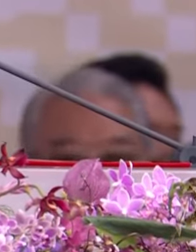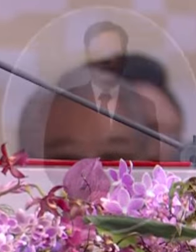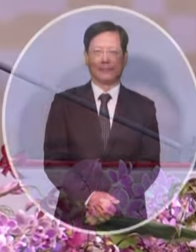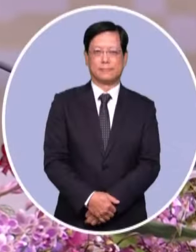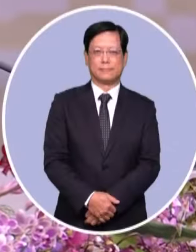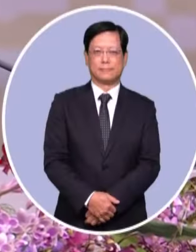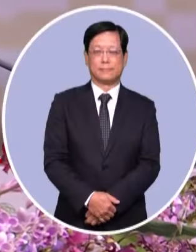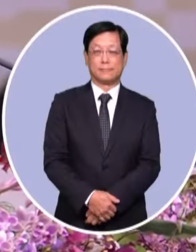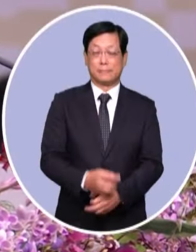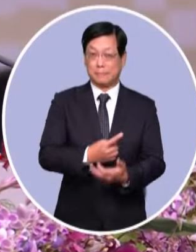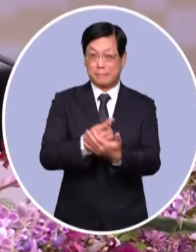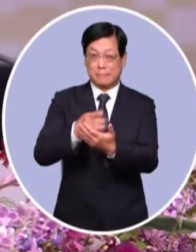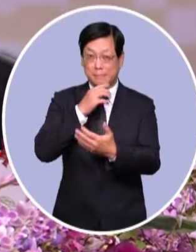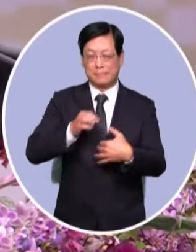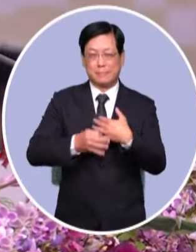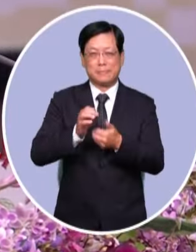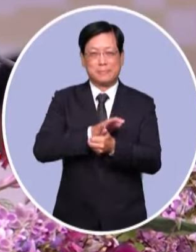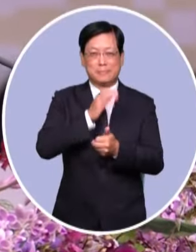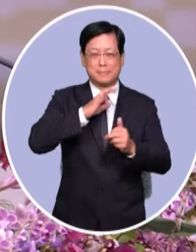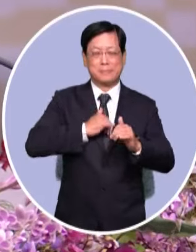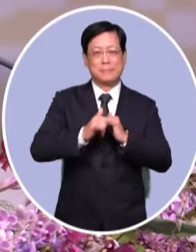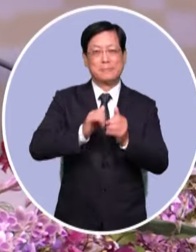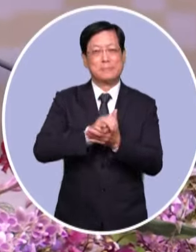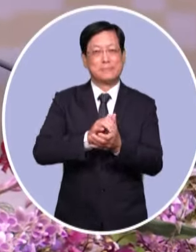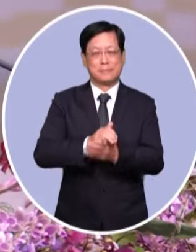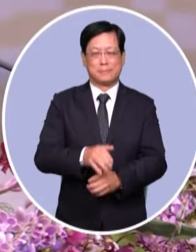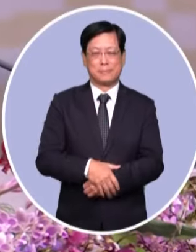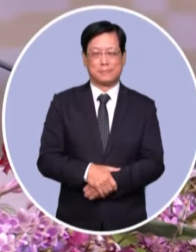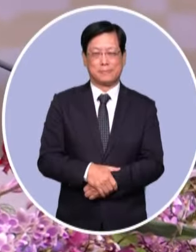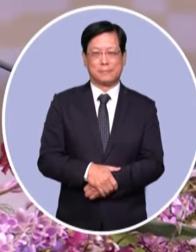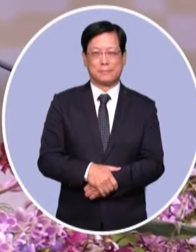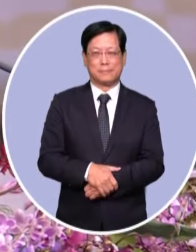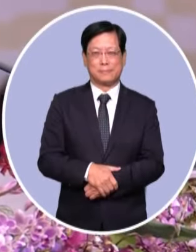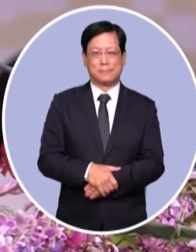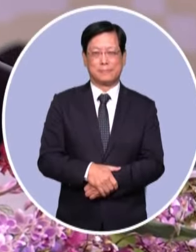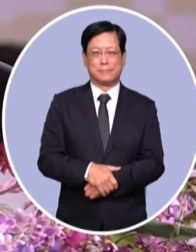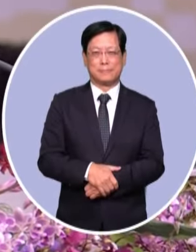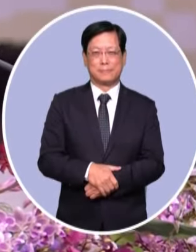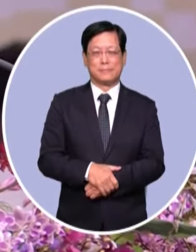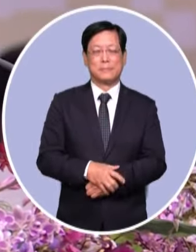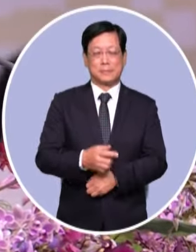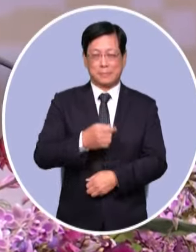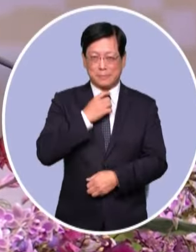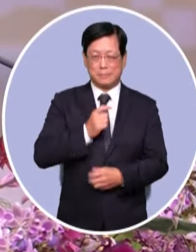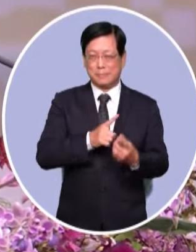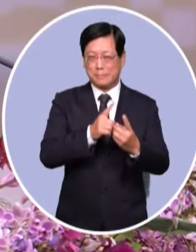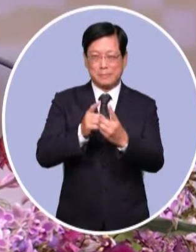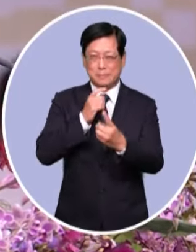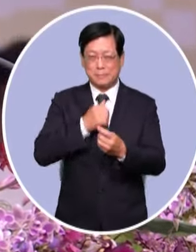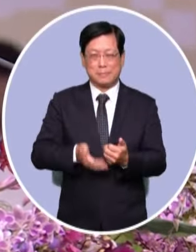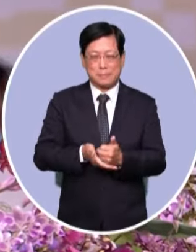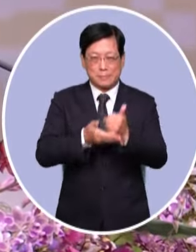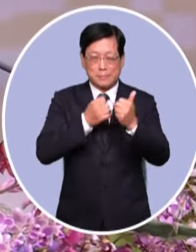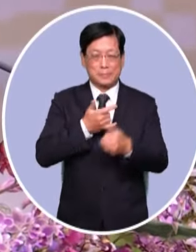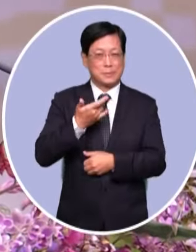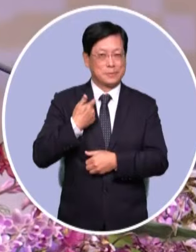各位亲爱的国人同胞，各位亲爱的父老兄弟姐